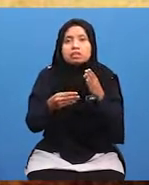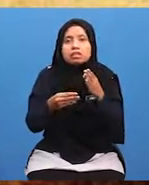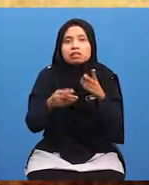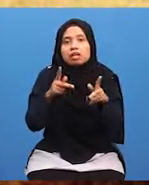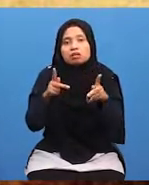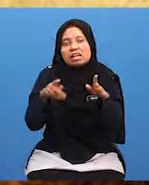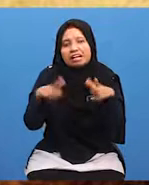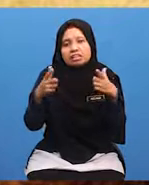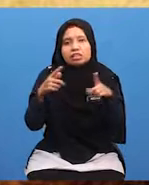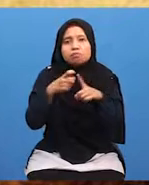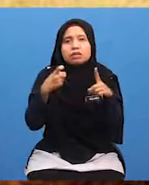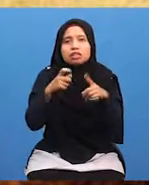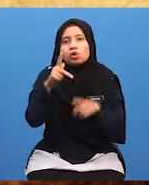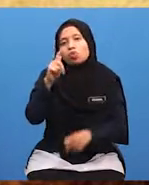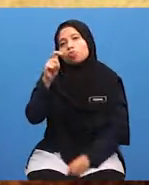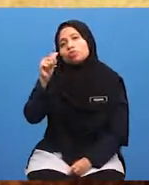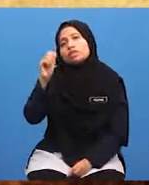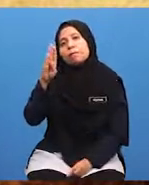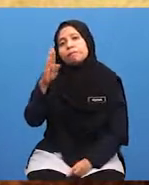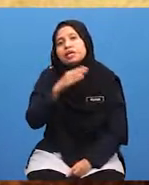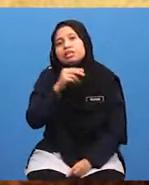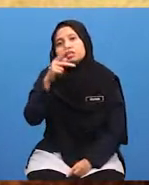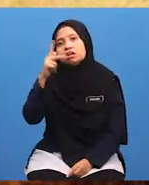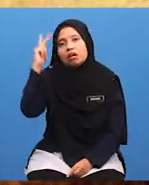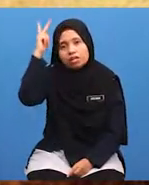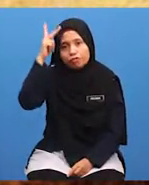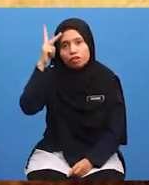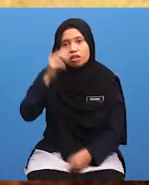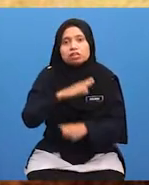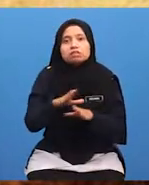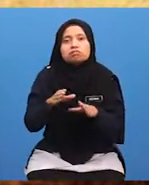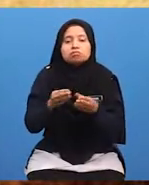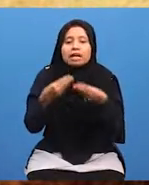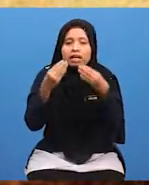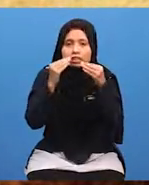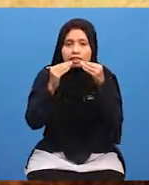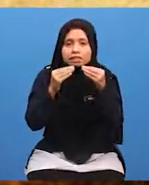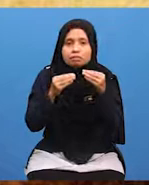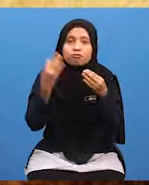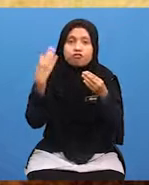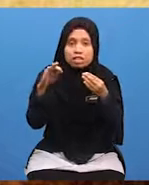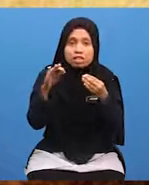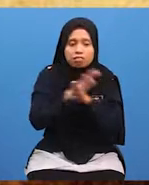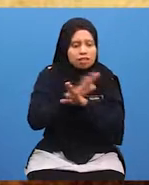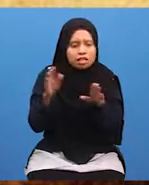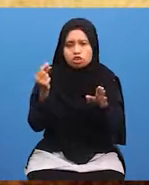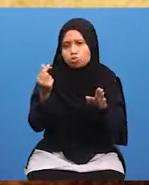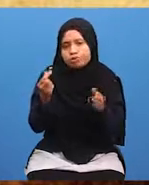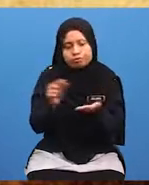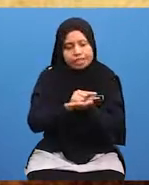dan Istana Khalifah. Guru-guru di masjid juga mengajar secara percuma tanpa sembarang